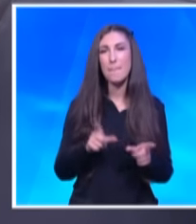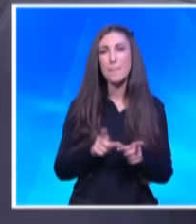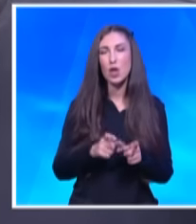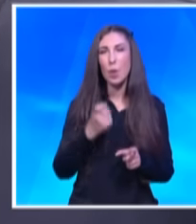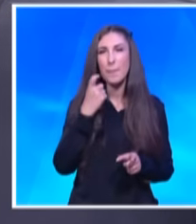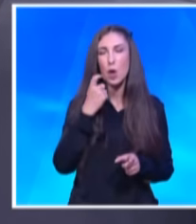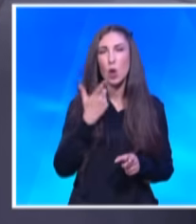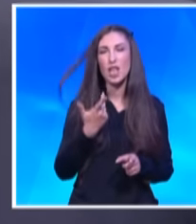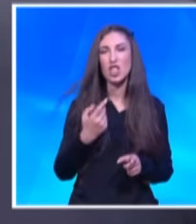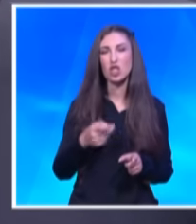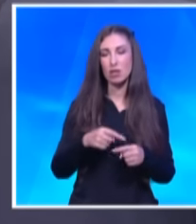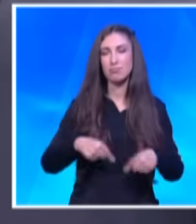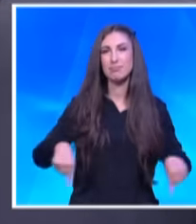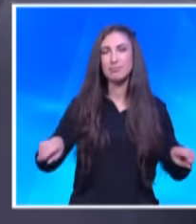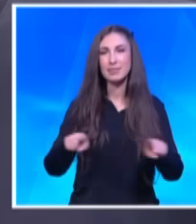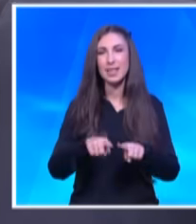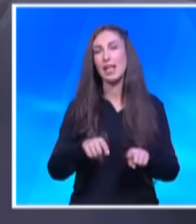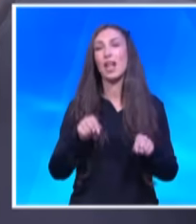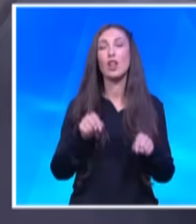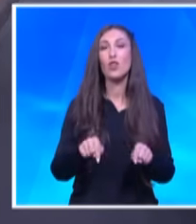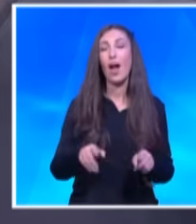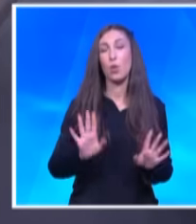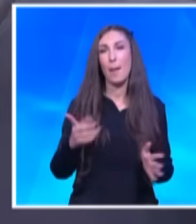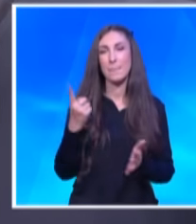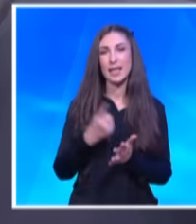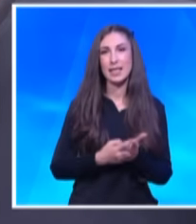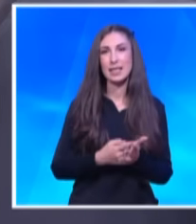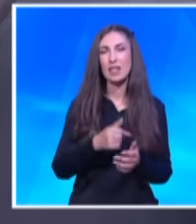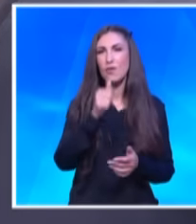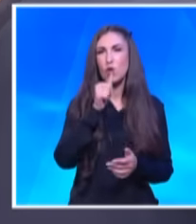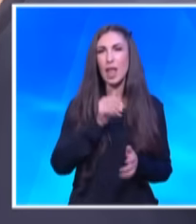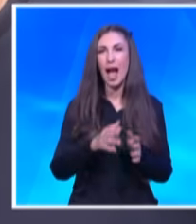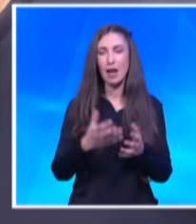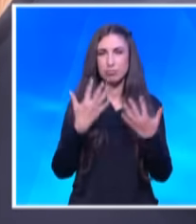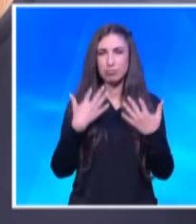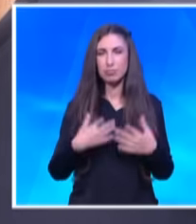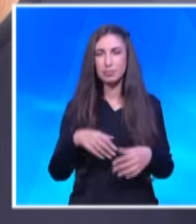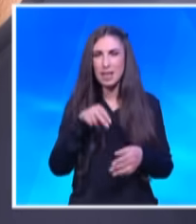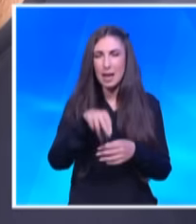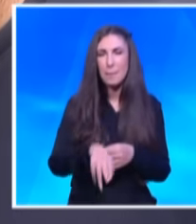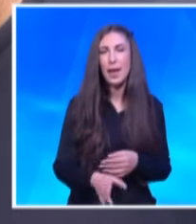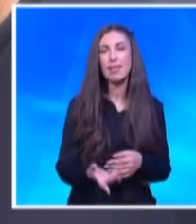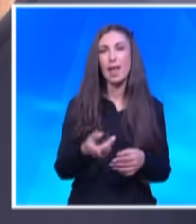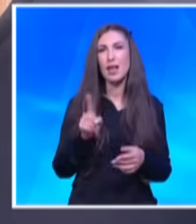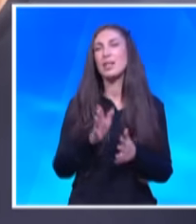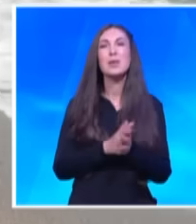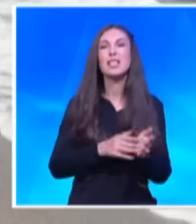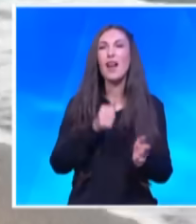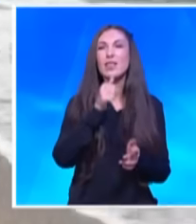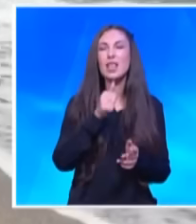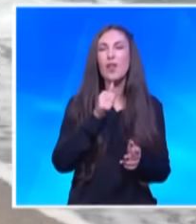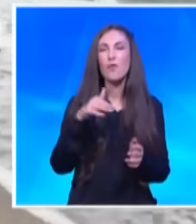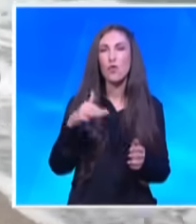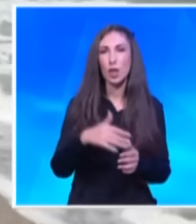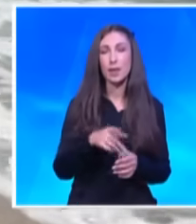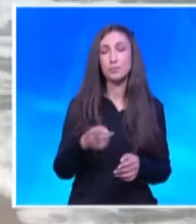рискове в околната среда. Това е един от съществените рискове. Водите за къпане, замърсяването с отпадни води.